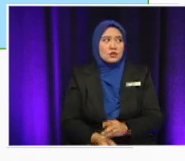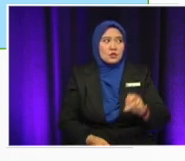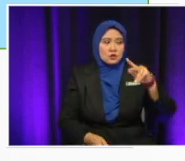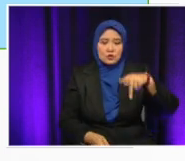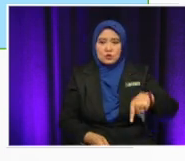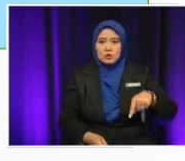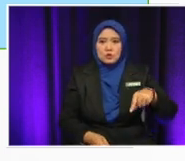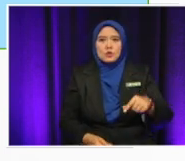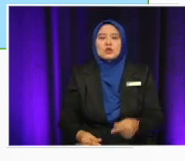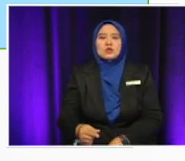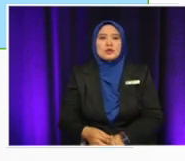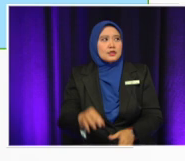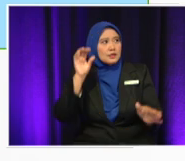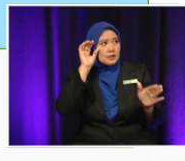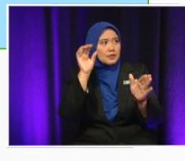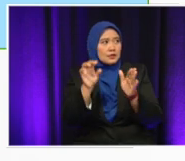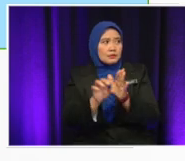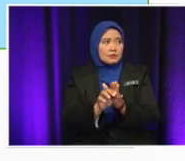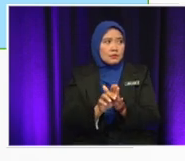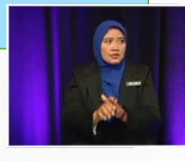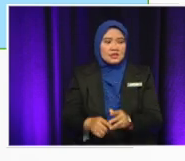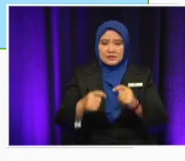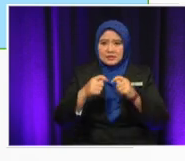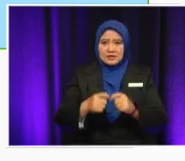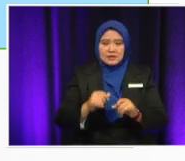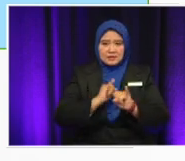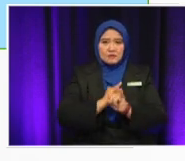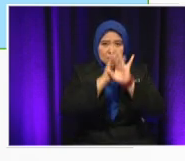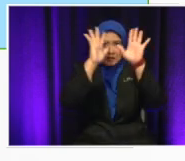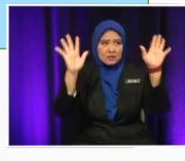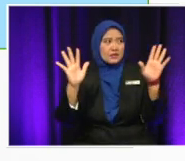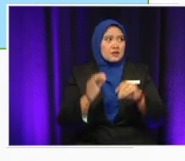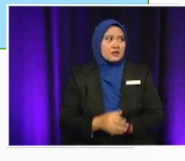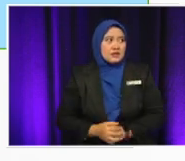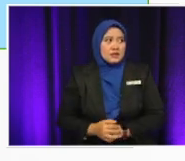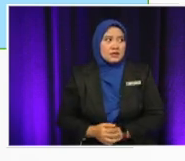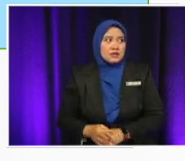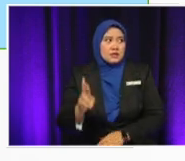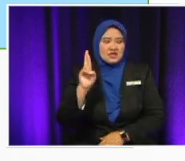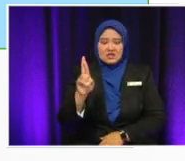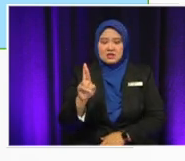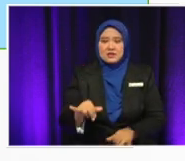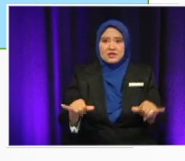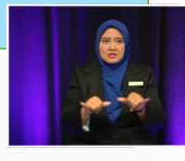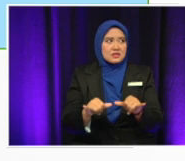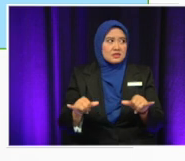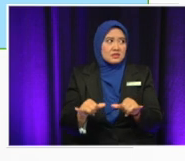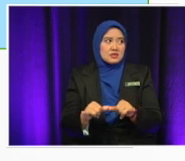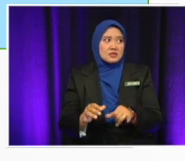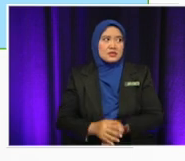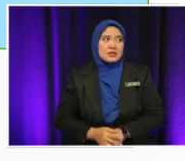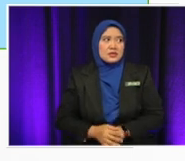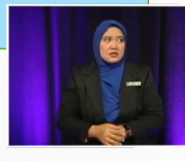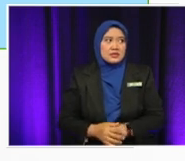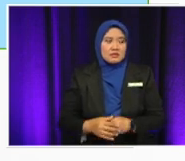S size file besar kelaskan ciri-ciri tersebut berdasarkan jenis grafik dengan menulis